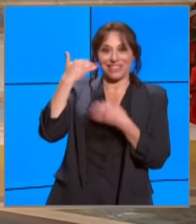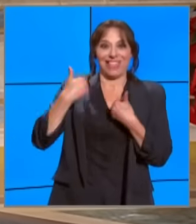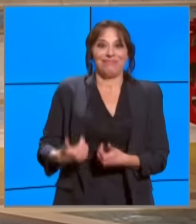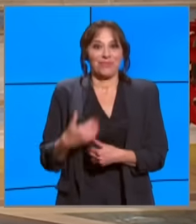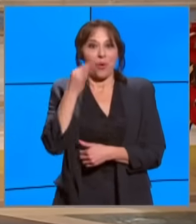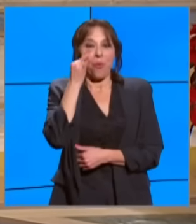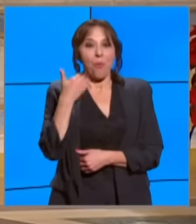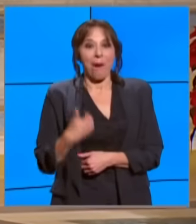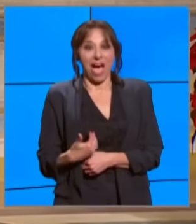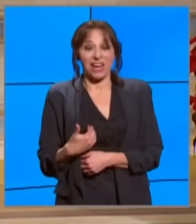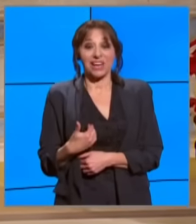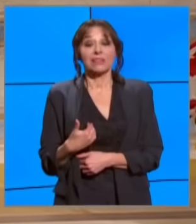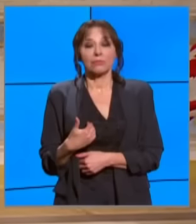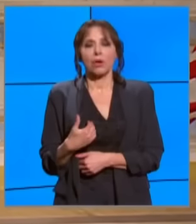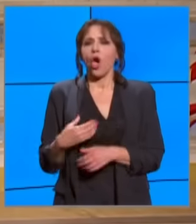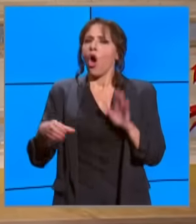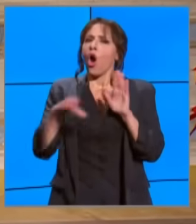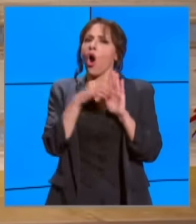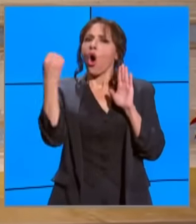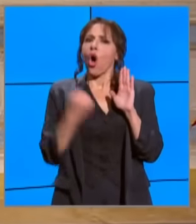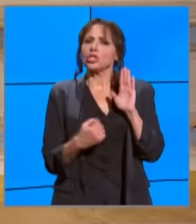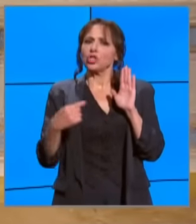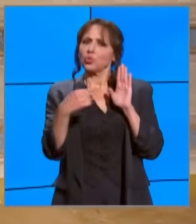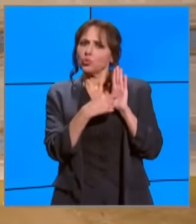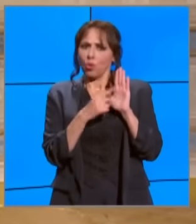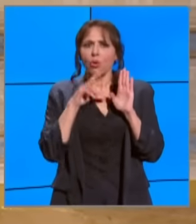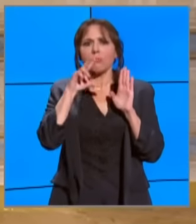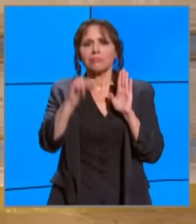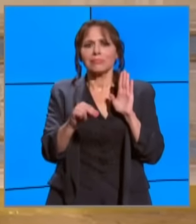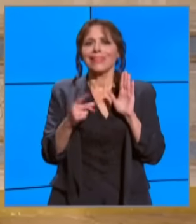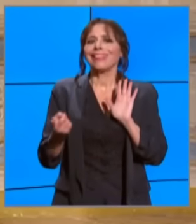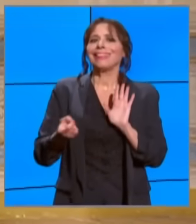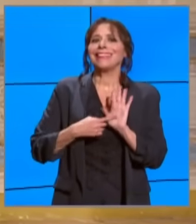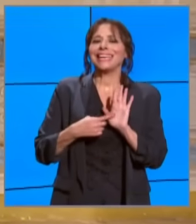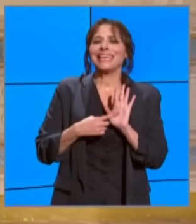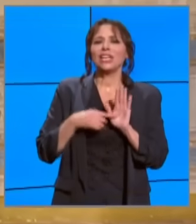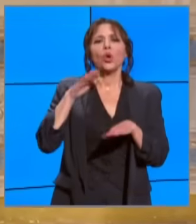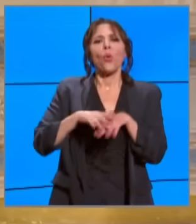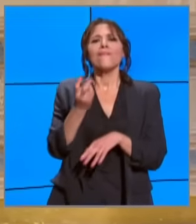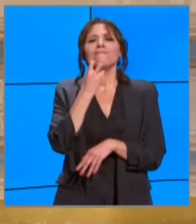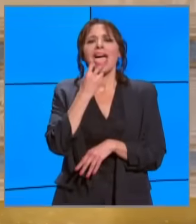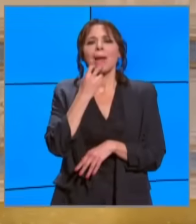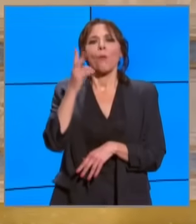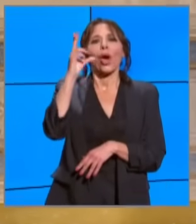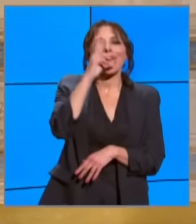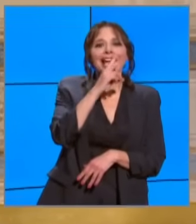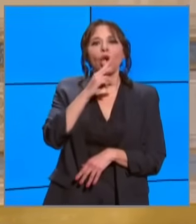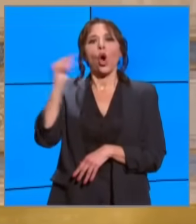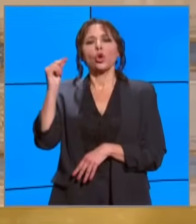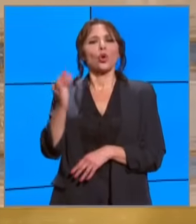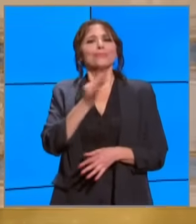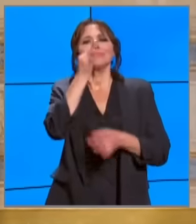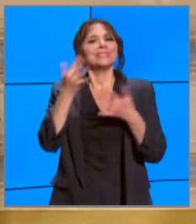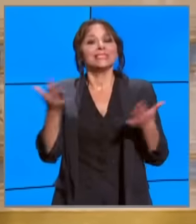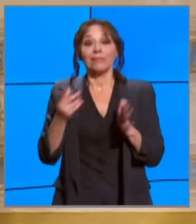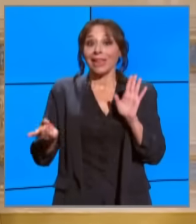umana quando la nostra Costituzione parla di diritti usa il verbo riconos significa che i diritti